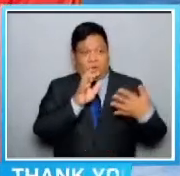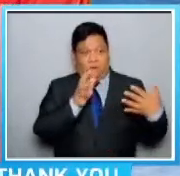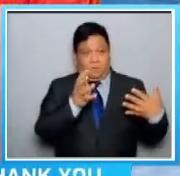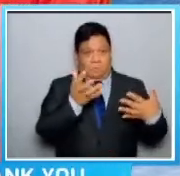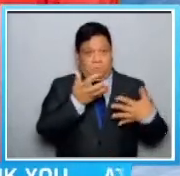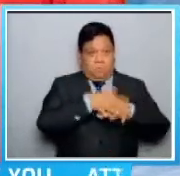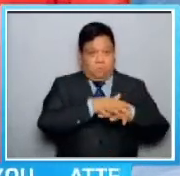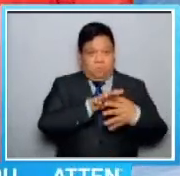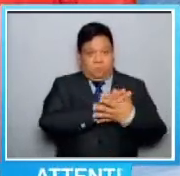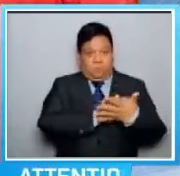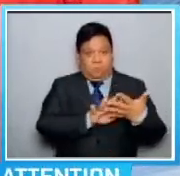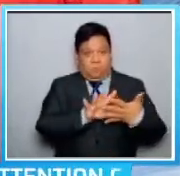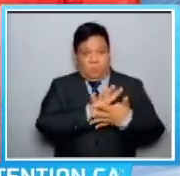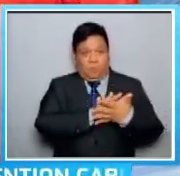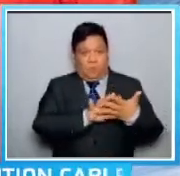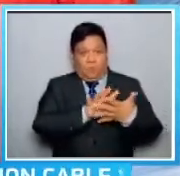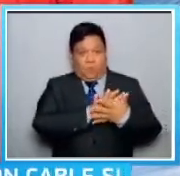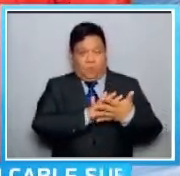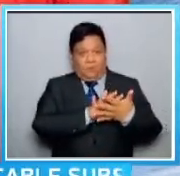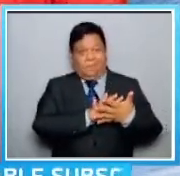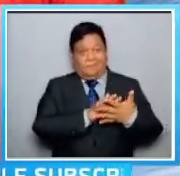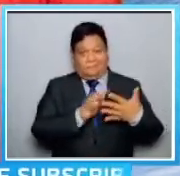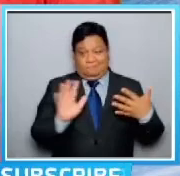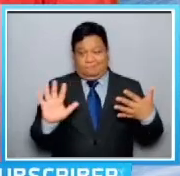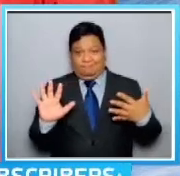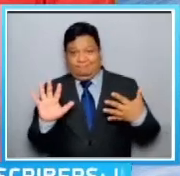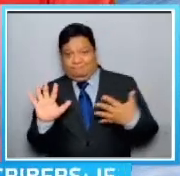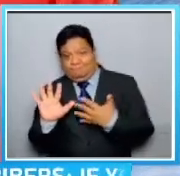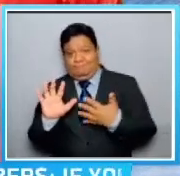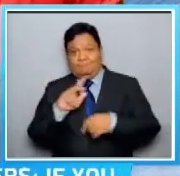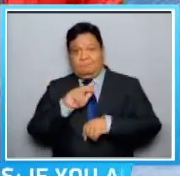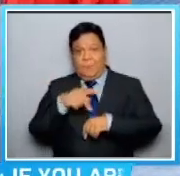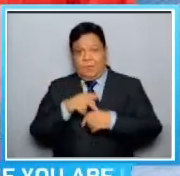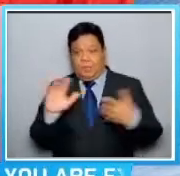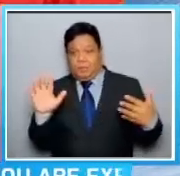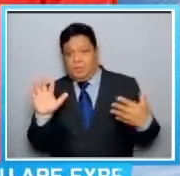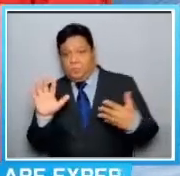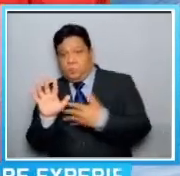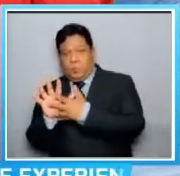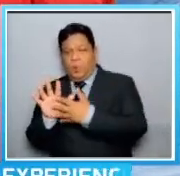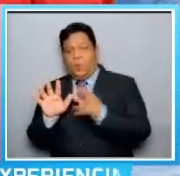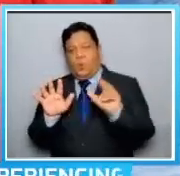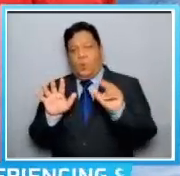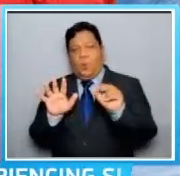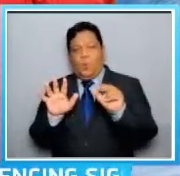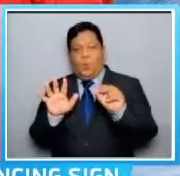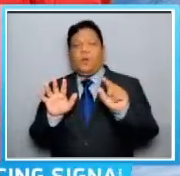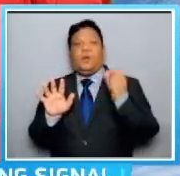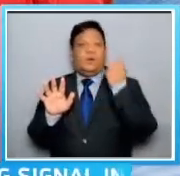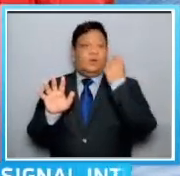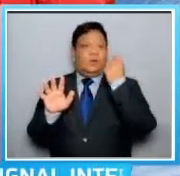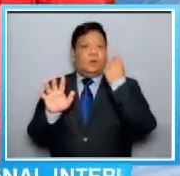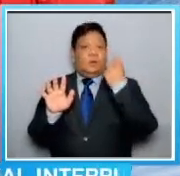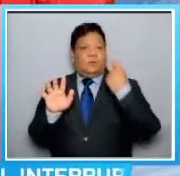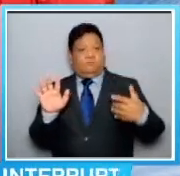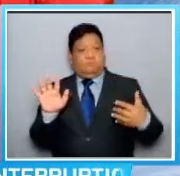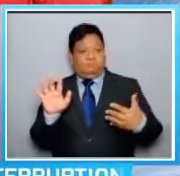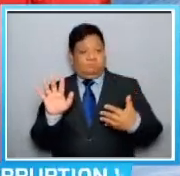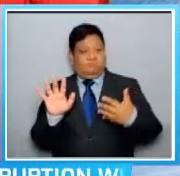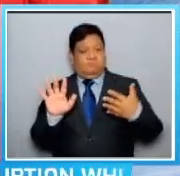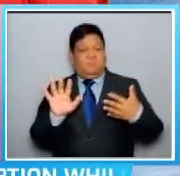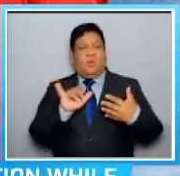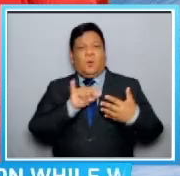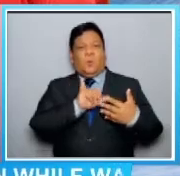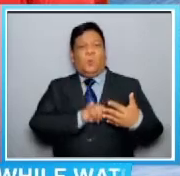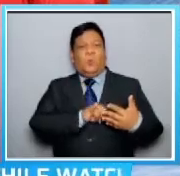eh hindi maglalandfall sa ating bansa. Tulad nabanggit natin kanina, pero dahil mabagal siya at halos stationary